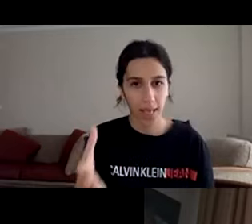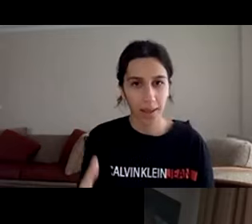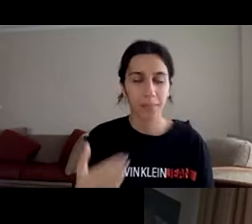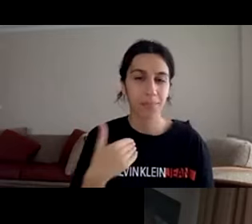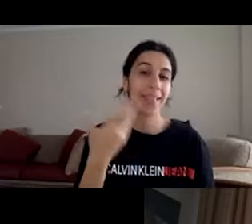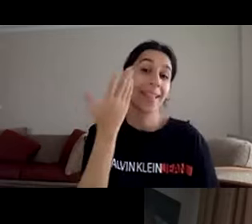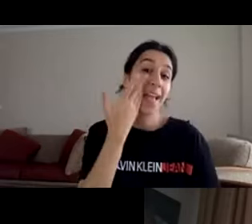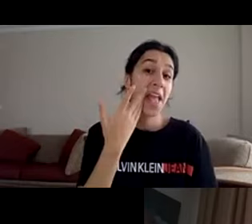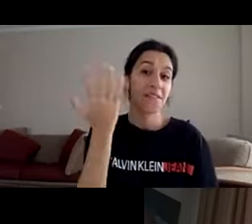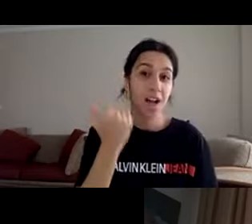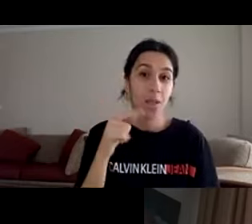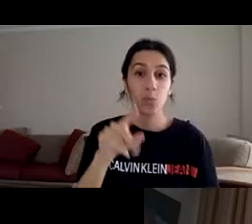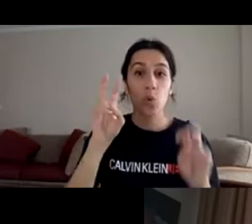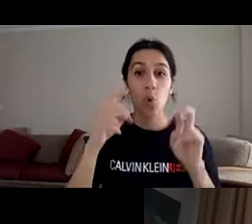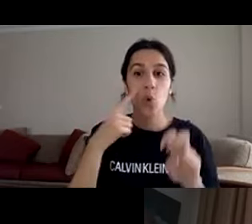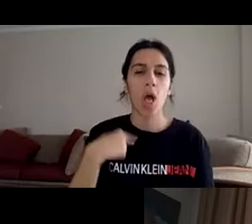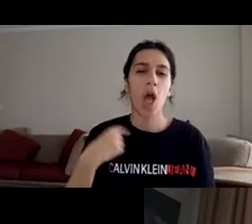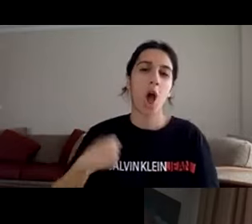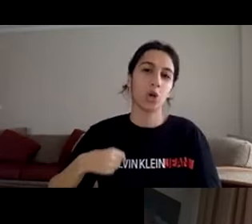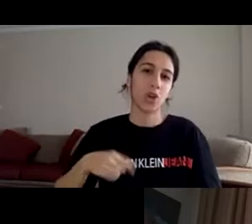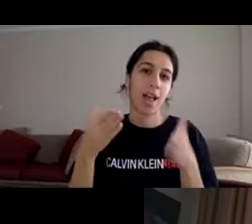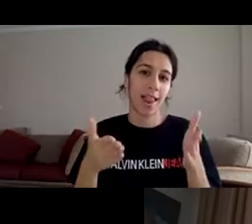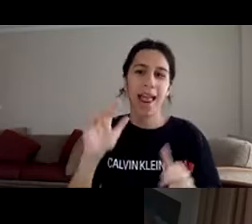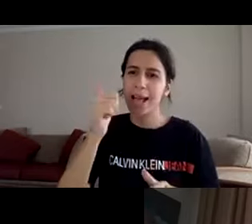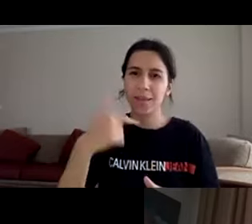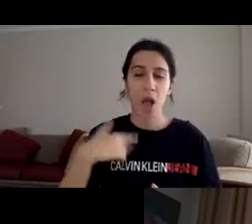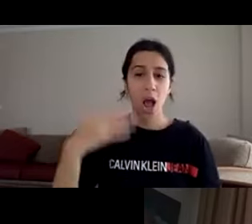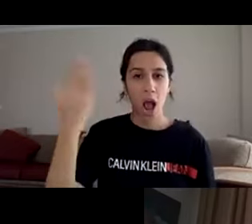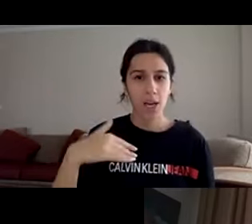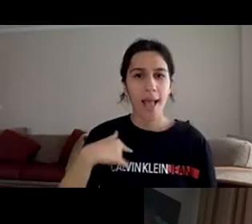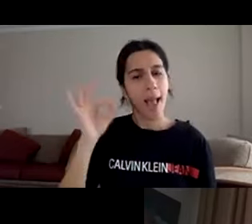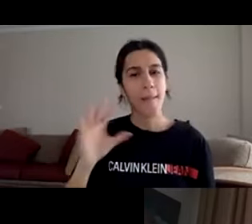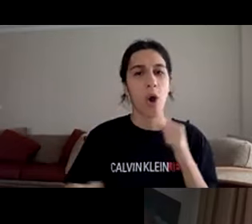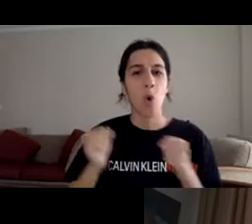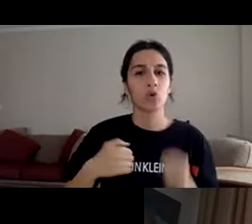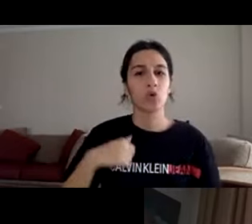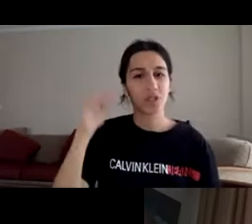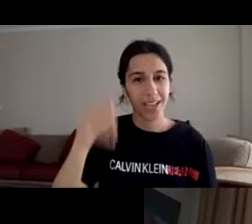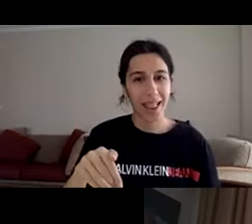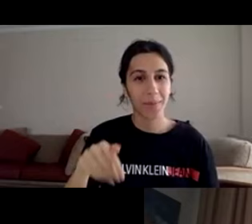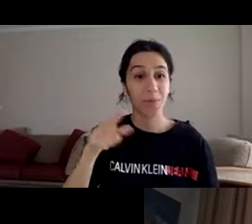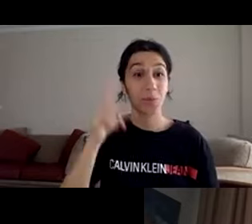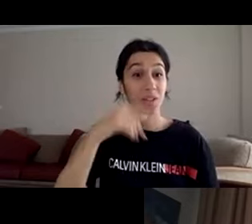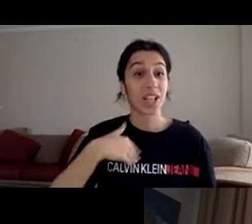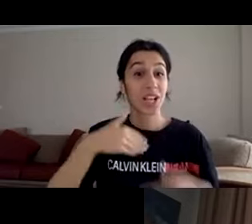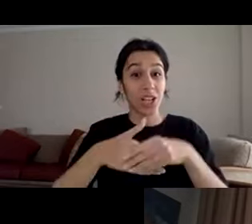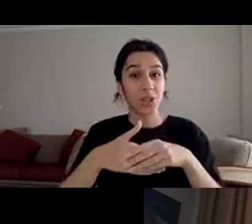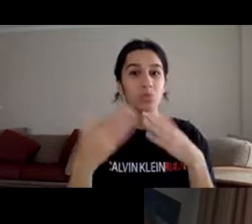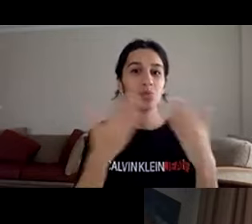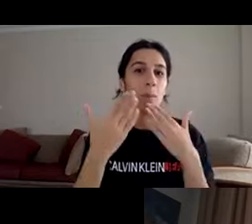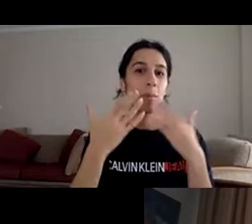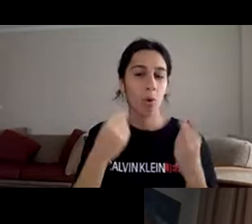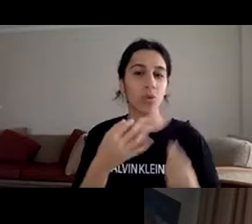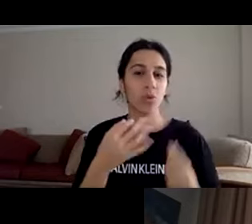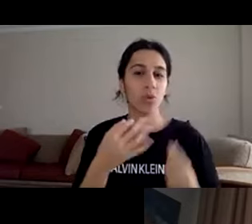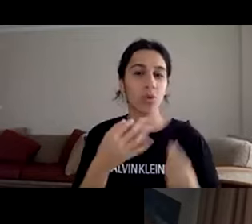keyif. Tamam. Dediğim gibi bu konu benim için çok özel. Ne zaman çağrılırsam koşarak gelirim. Bu vesileyle de sizlerle tanışma ve sohbet etme fırsatı da buldum. Sağ olun nazik